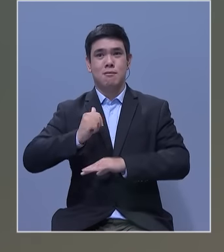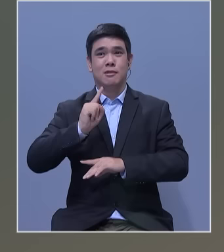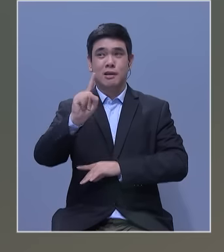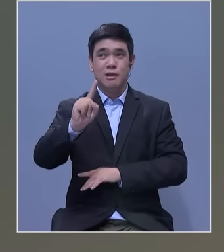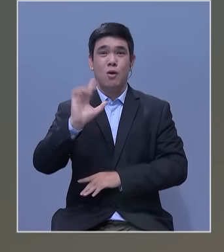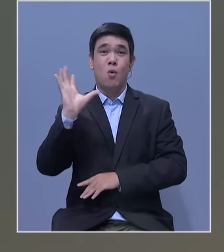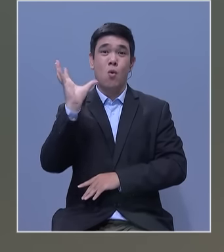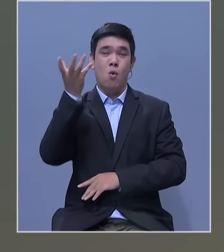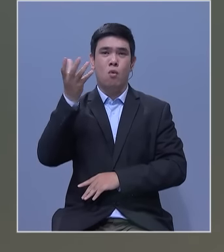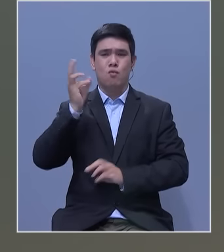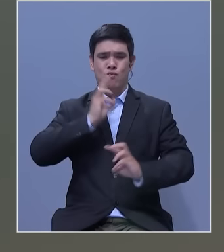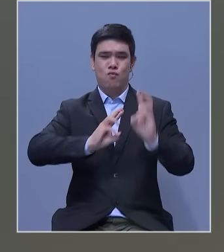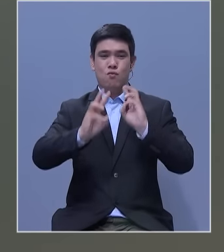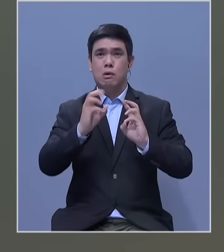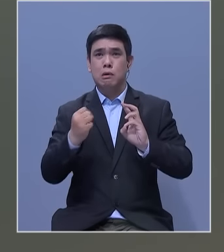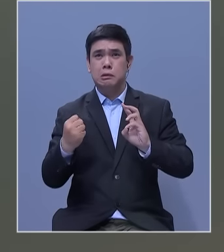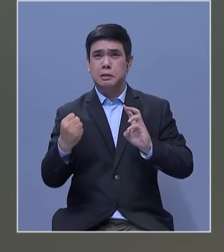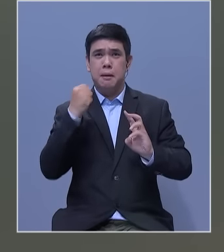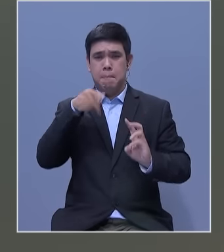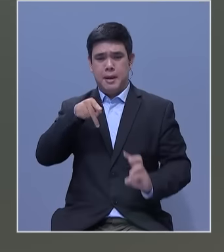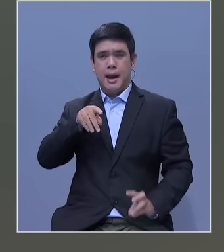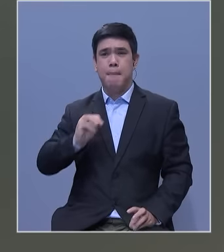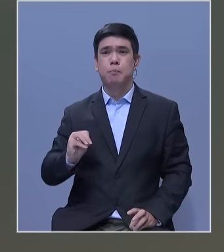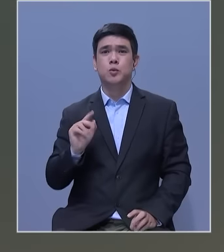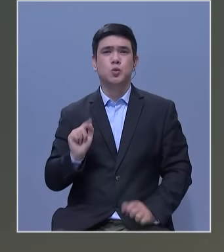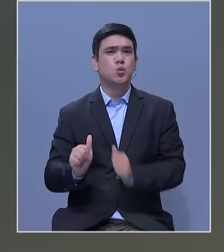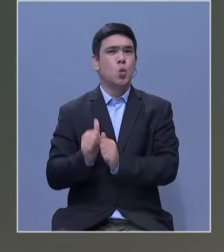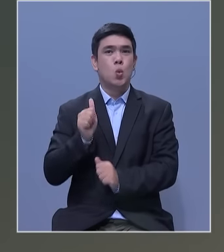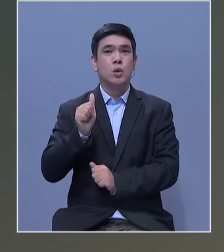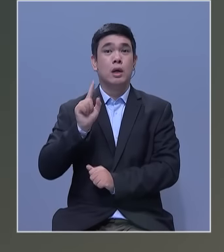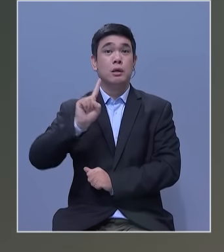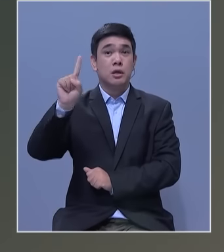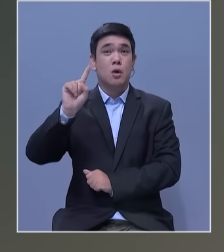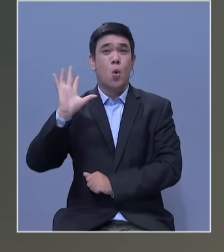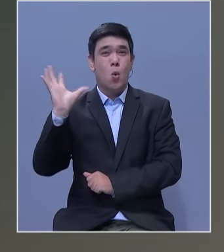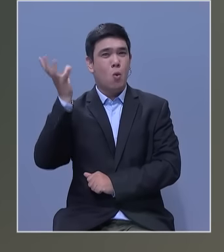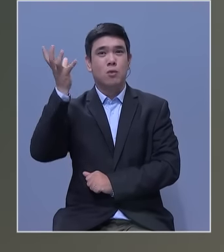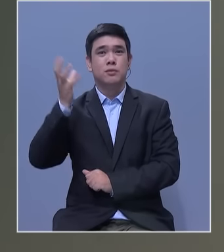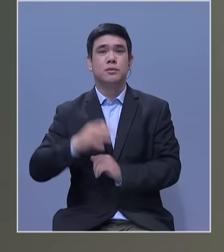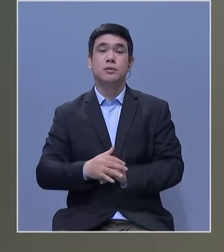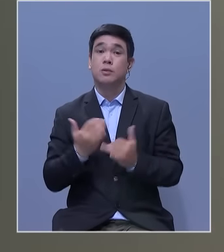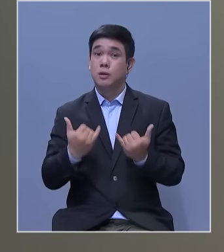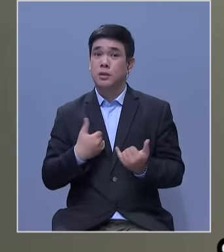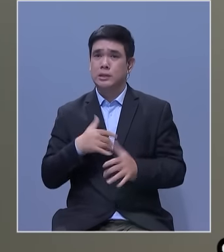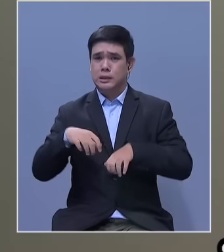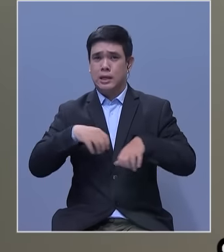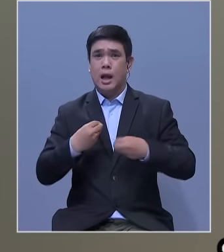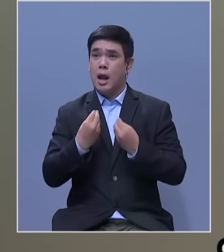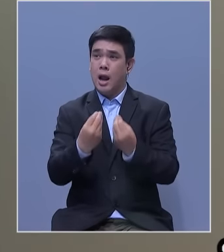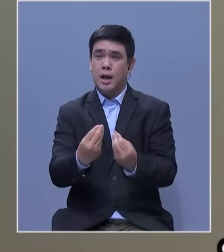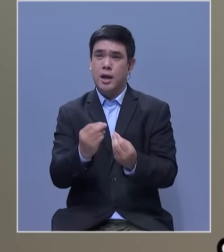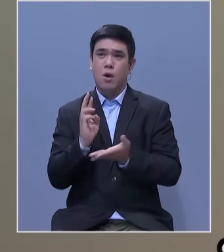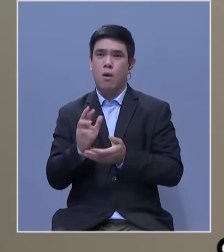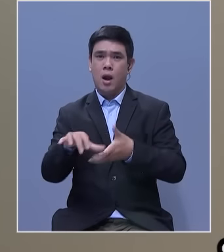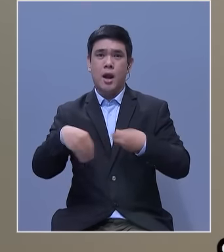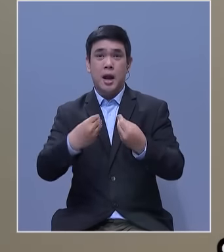ของโลกที่มีหมอกควันไฟค่า PM สูงที่สุดเป็นอันดับ1ของโลกเราจึงได้จัดงานมหกรรมหมอก